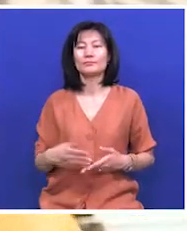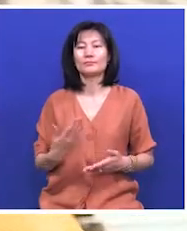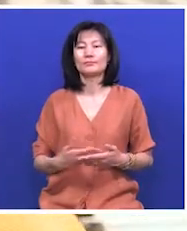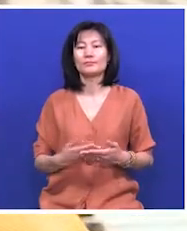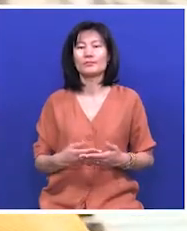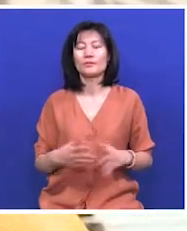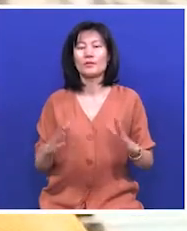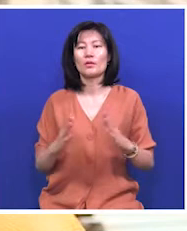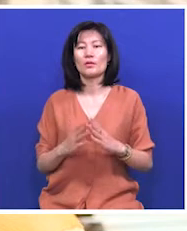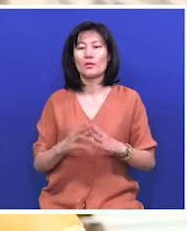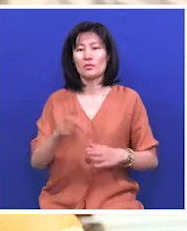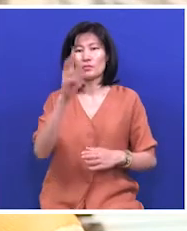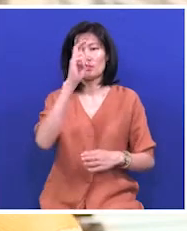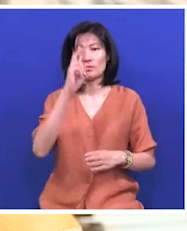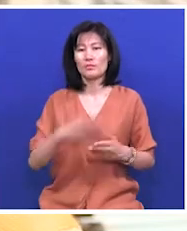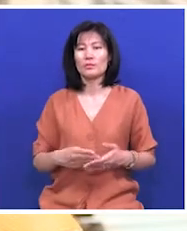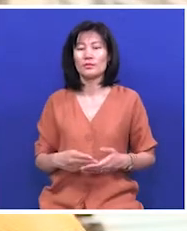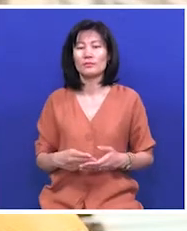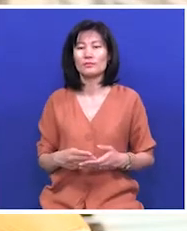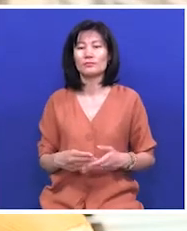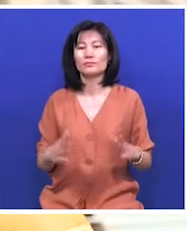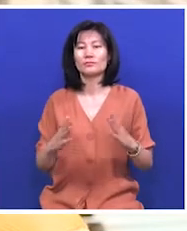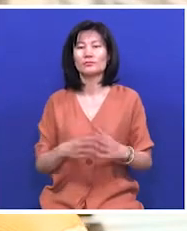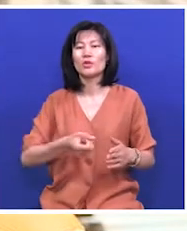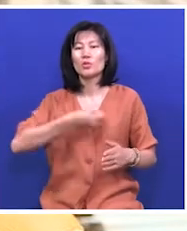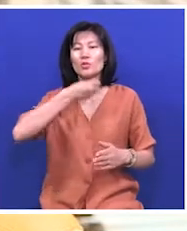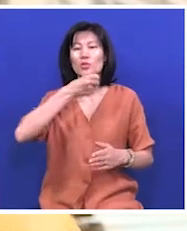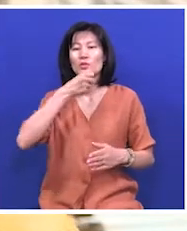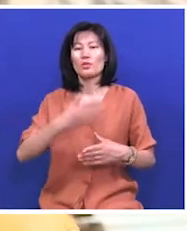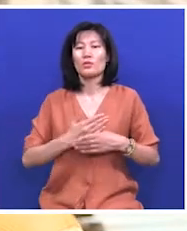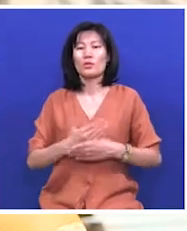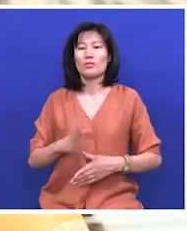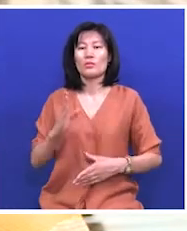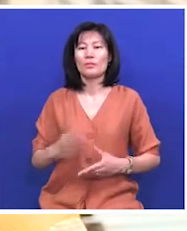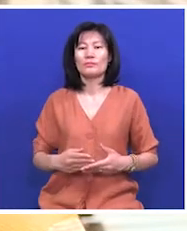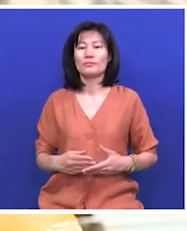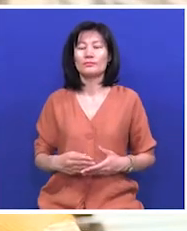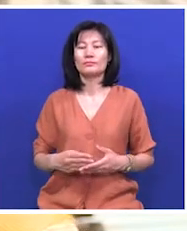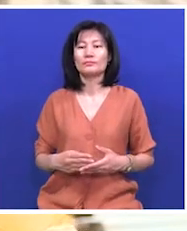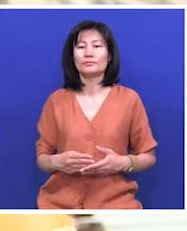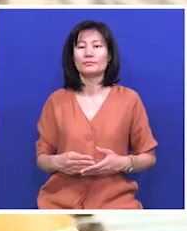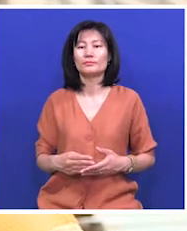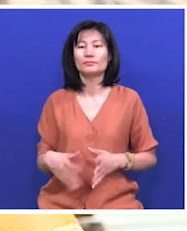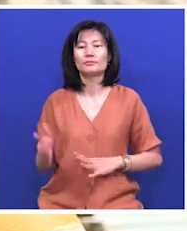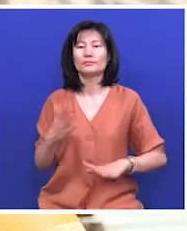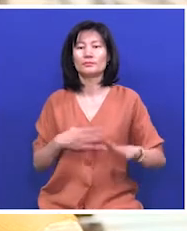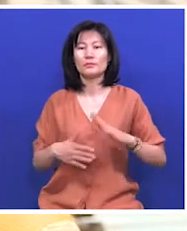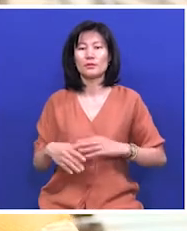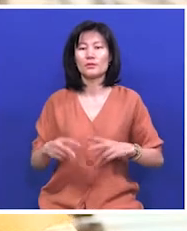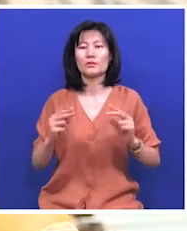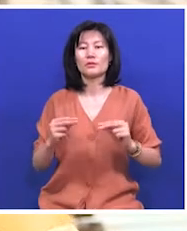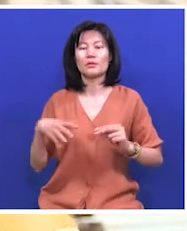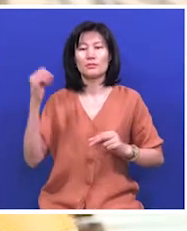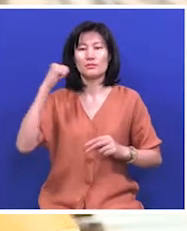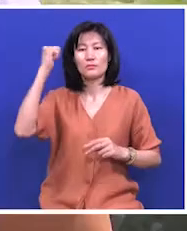болып жүрген едік. Мынау Құдай қаласа мынау үкіметтің беріп жатқан үйі үлкен бізге көмек. Осы үшін